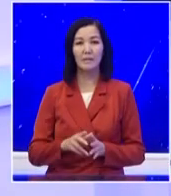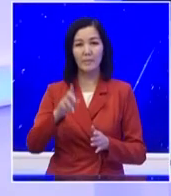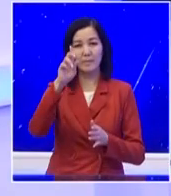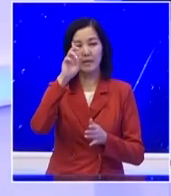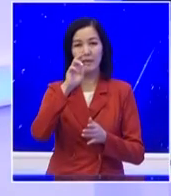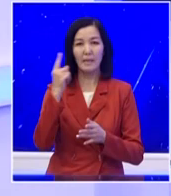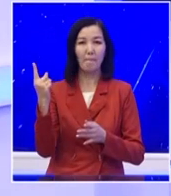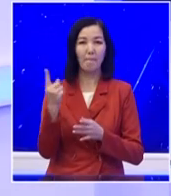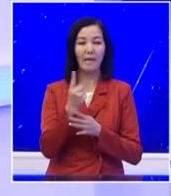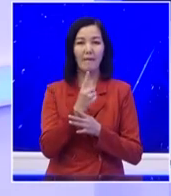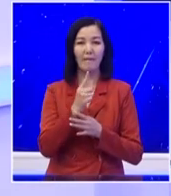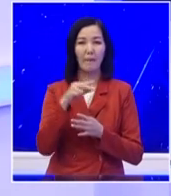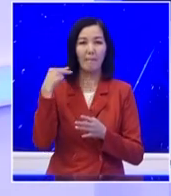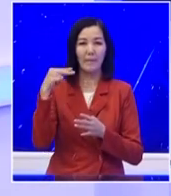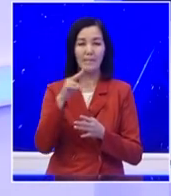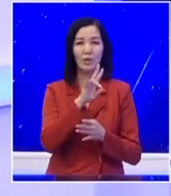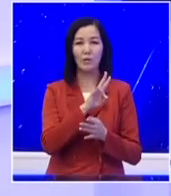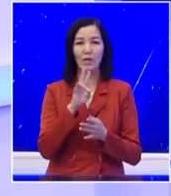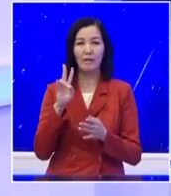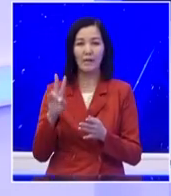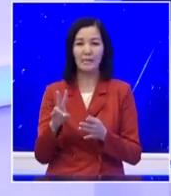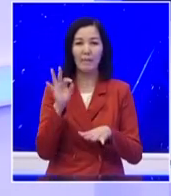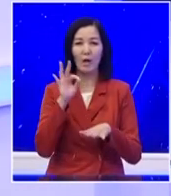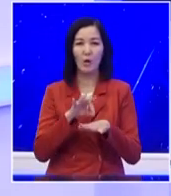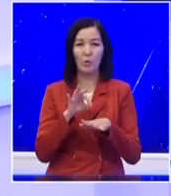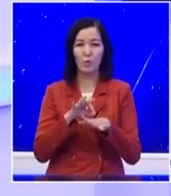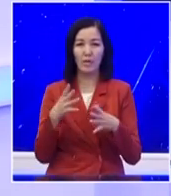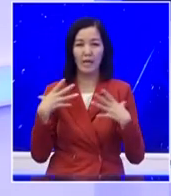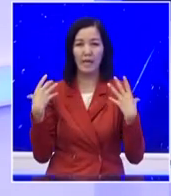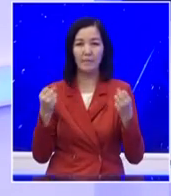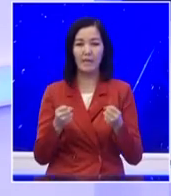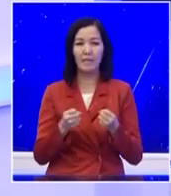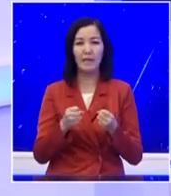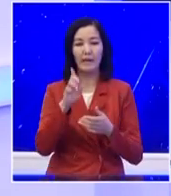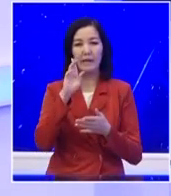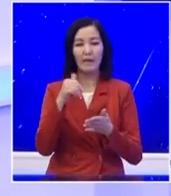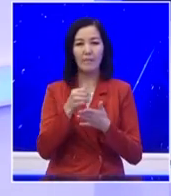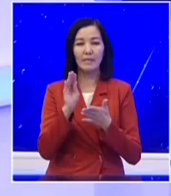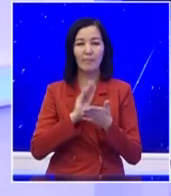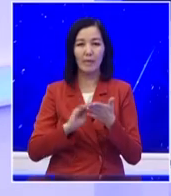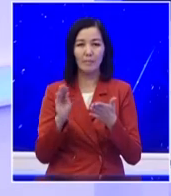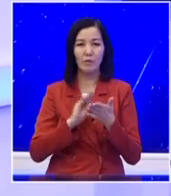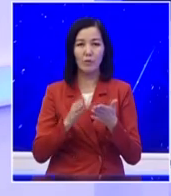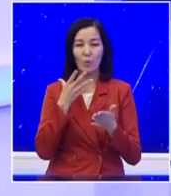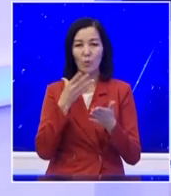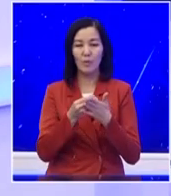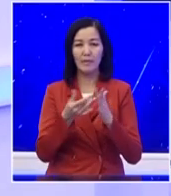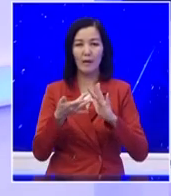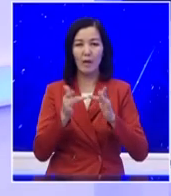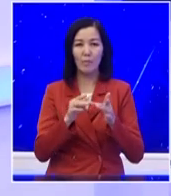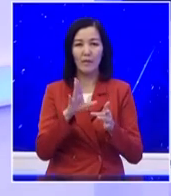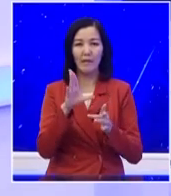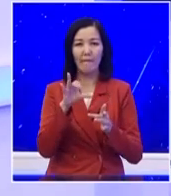Қазақстан Республикасының тұңғыш президенті Нұрсұлтан Назарбаев кесірлі індеттен айықты. Бұл туралы елбасының баспасөз хатшысы өзінің